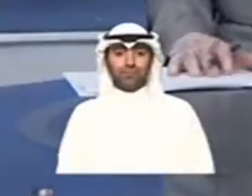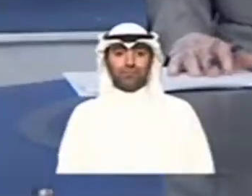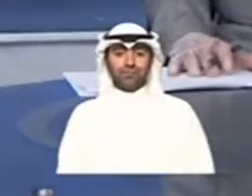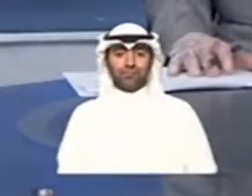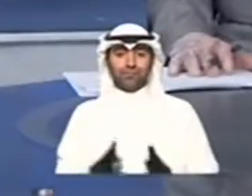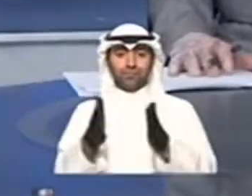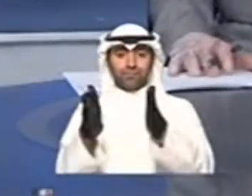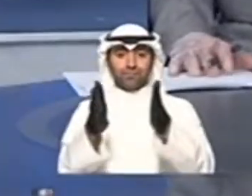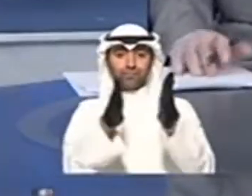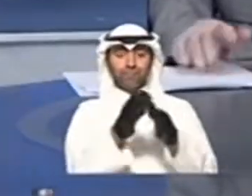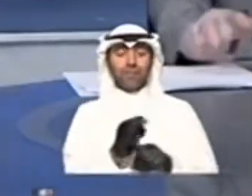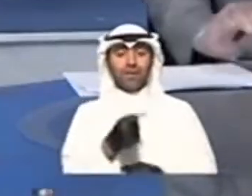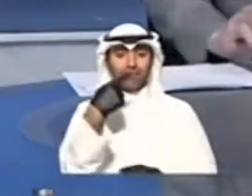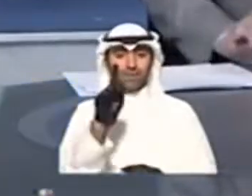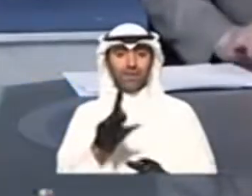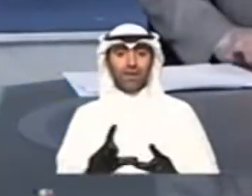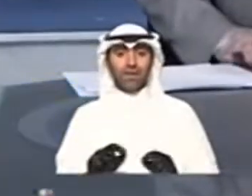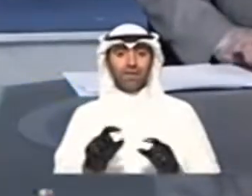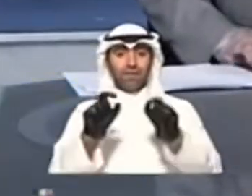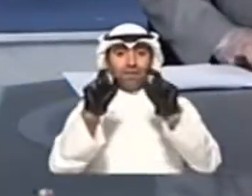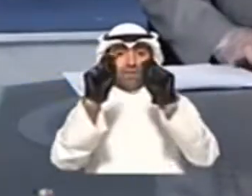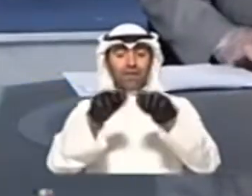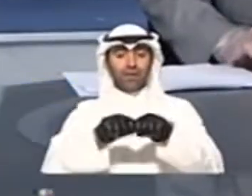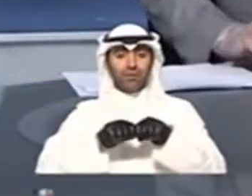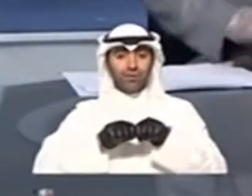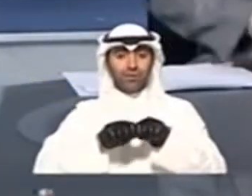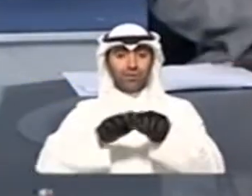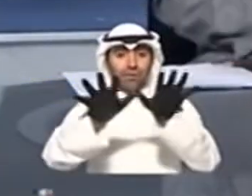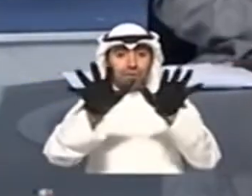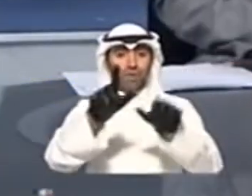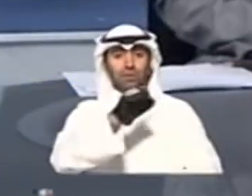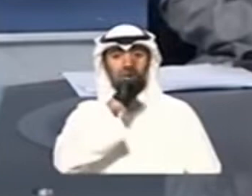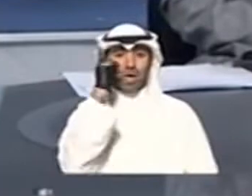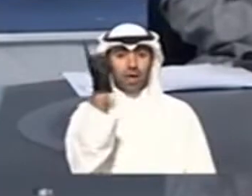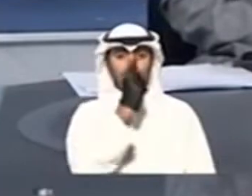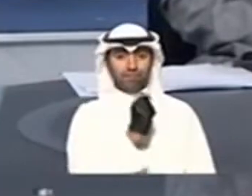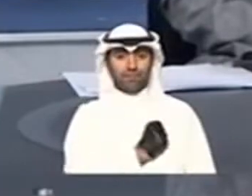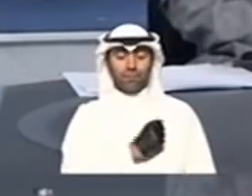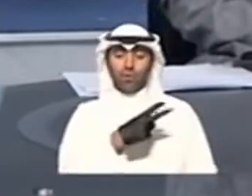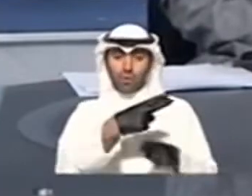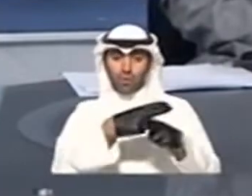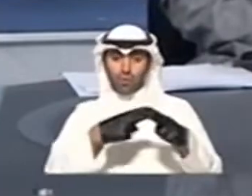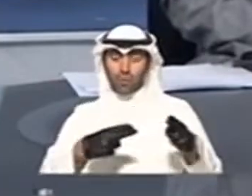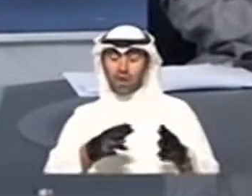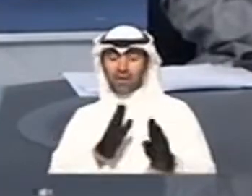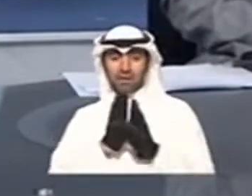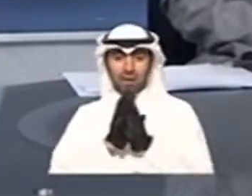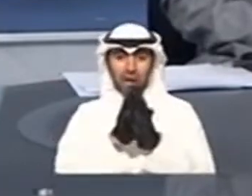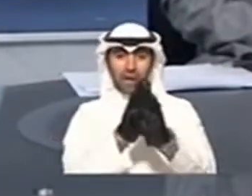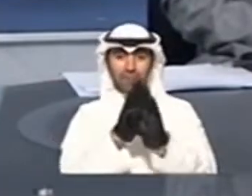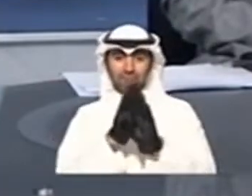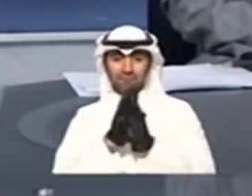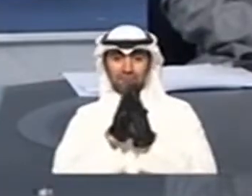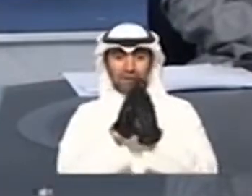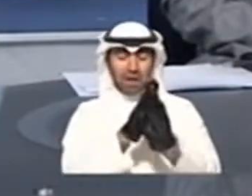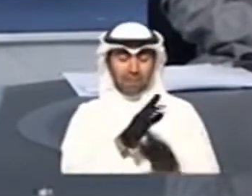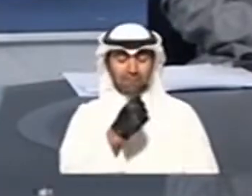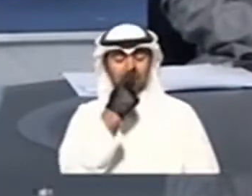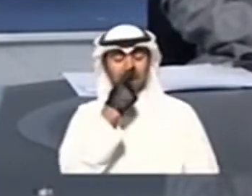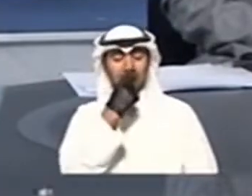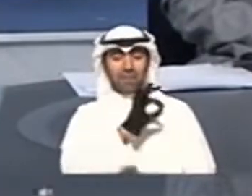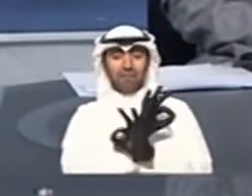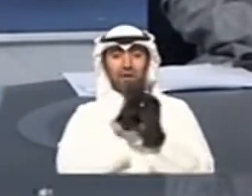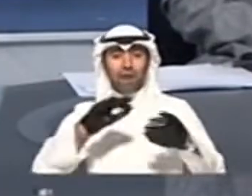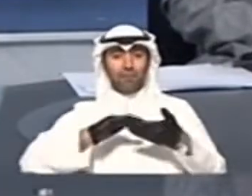وفي ظل جائحة كورونا التي تهدد الكوكب، تواصل دولة الكويت عطائها الإنساني اللامحدود وإزالة الغمة عن الأخوة